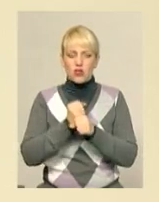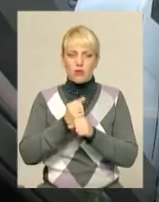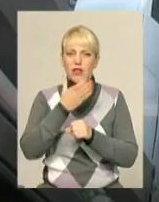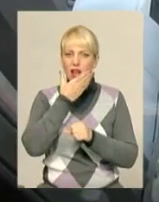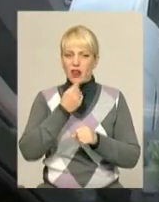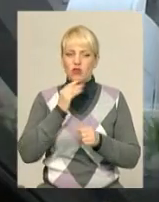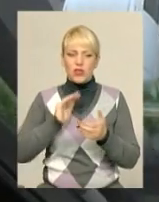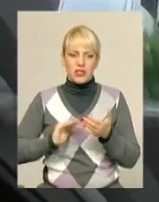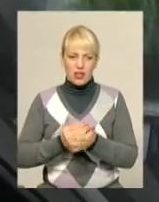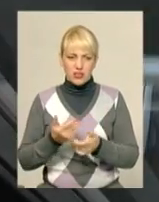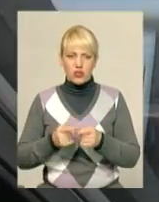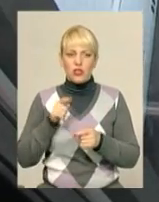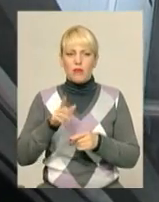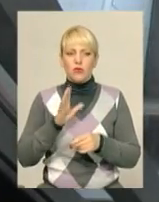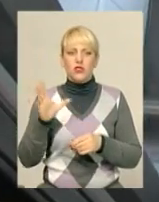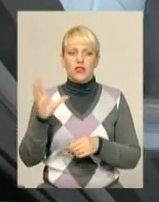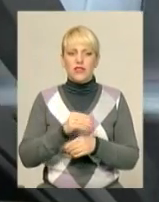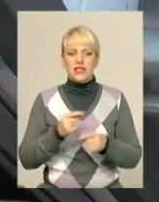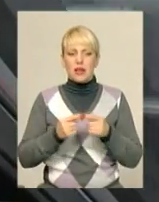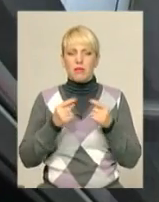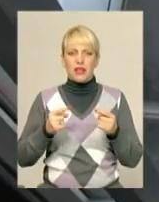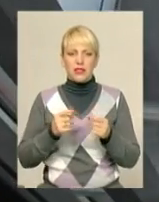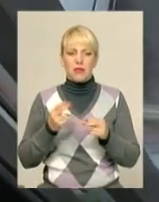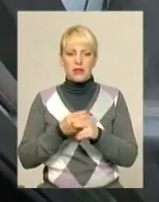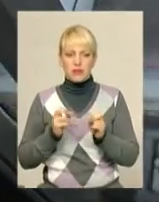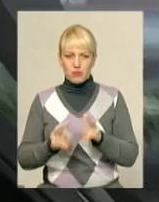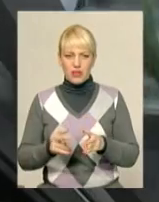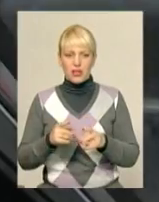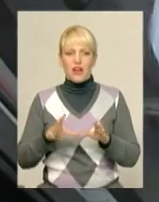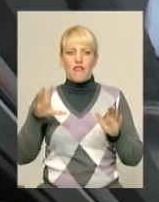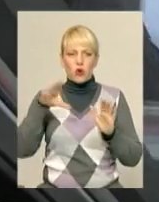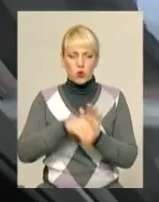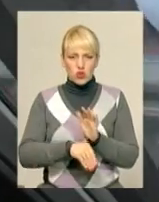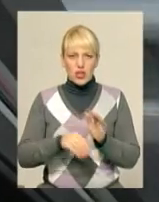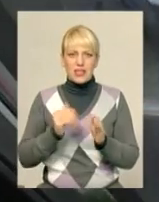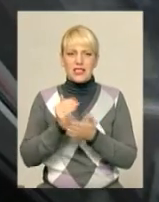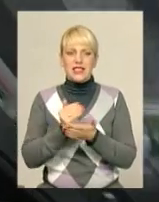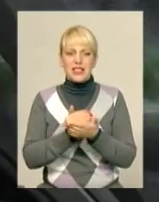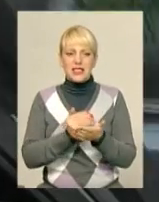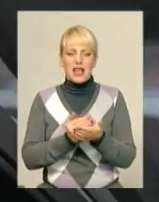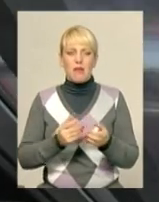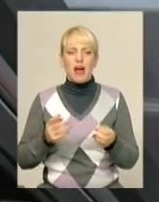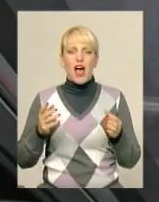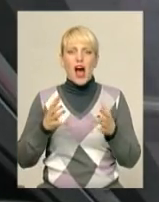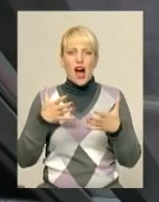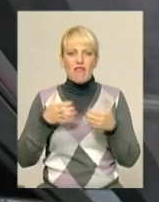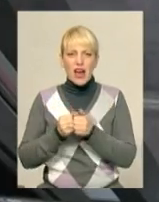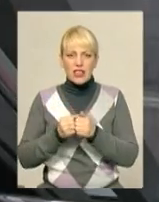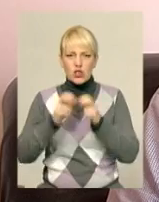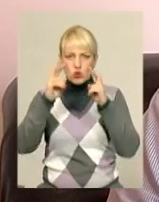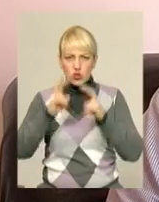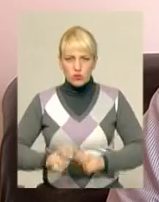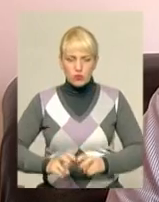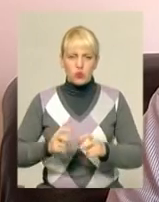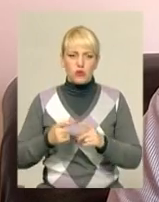якісно. Там будуть усі прилади безпеки, включаючи системи аварійного спуску, систему